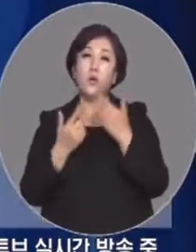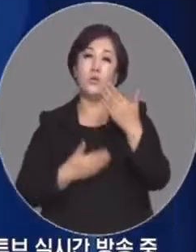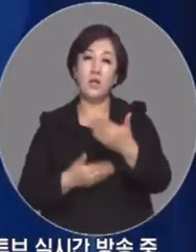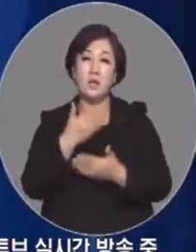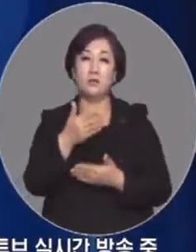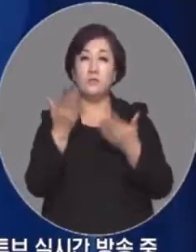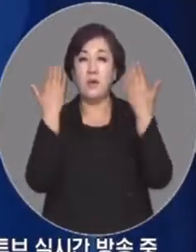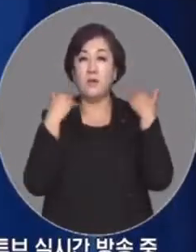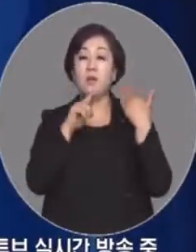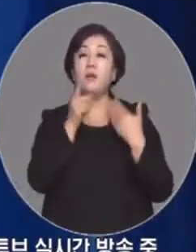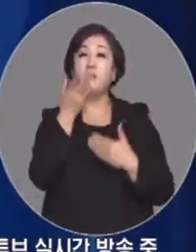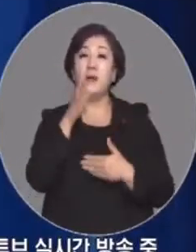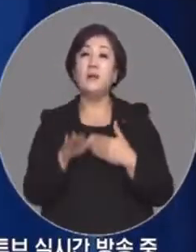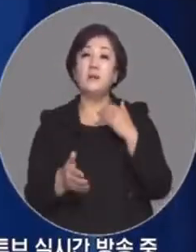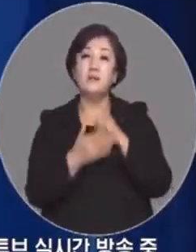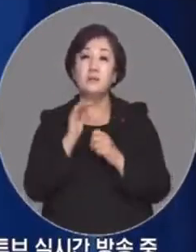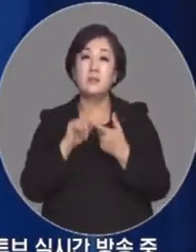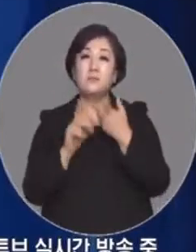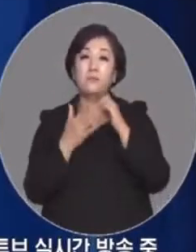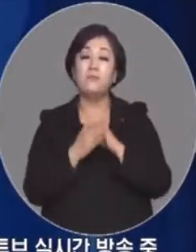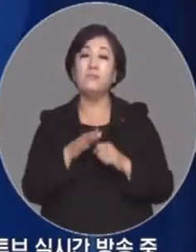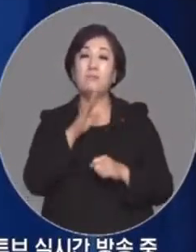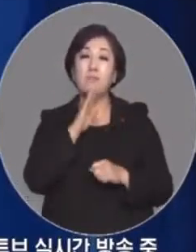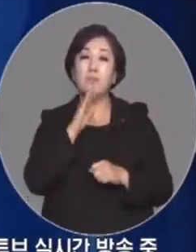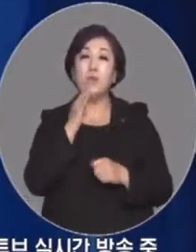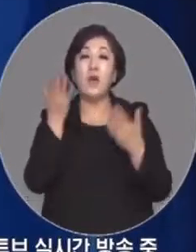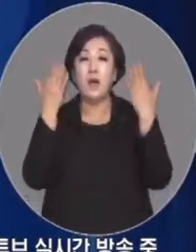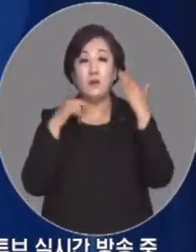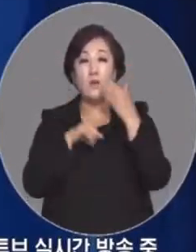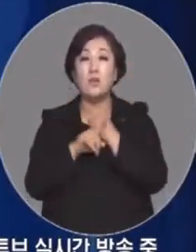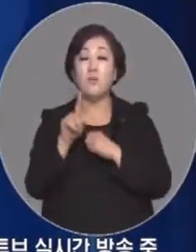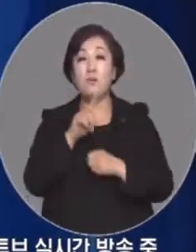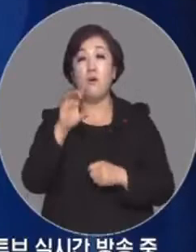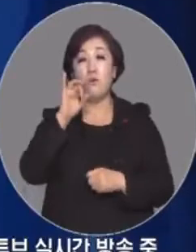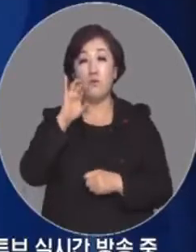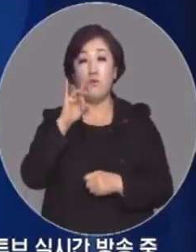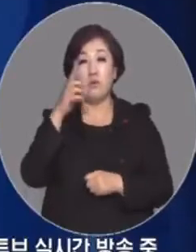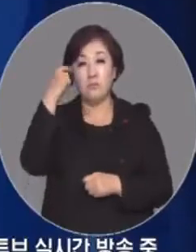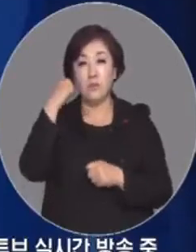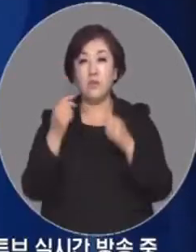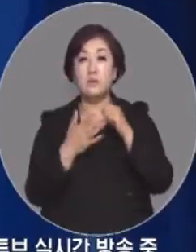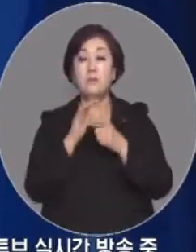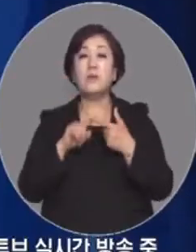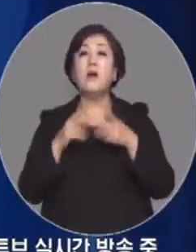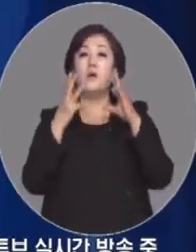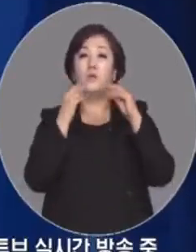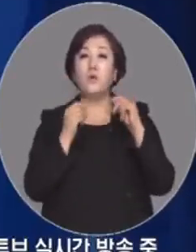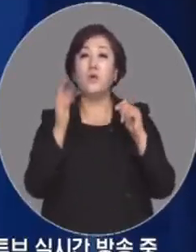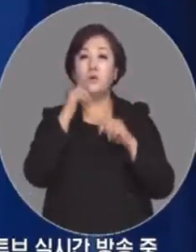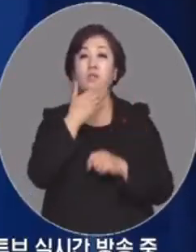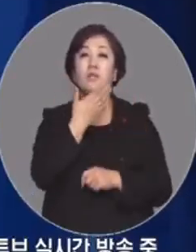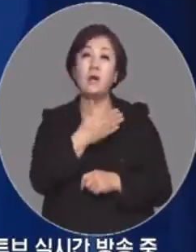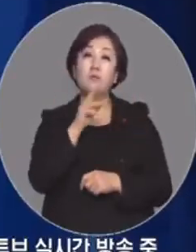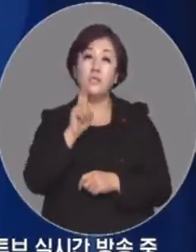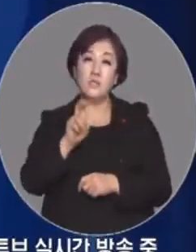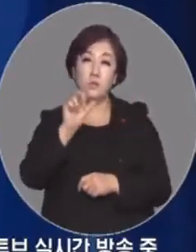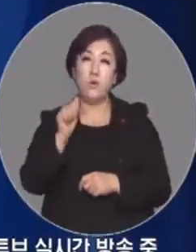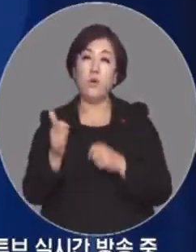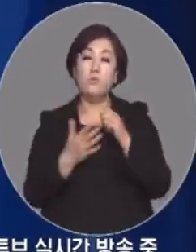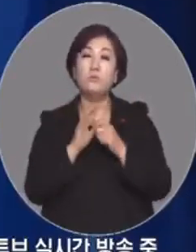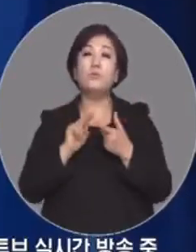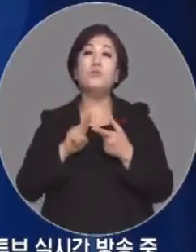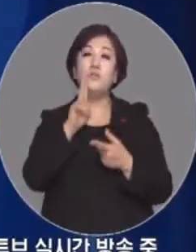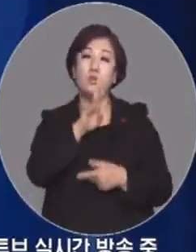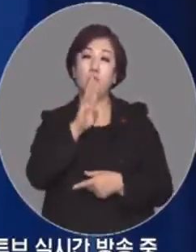얘기를 해주셨습니다. 그래서 학교의 이유가 무엇인지 궁금하신 분들은 토요일 오전 9시 25분 UBC를